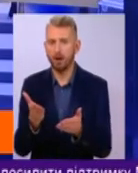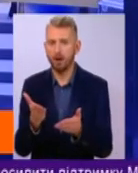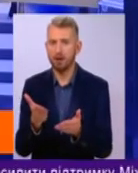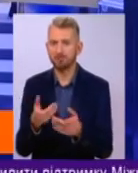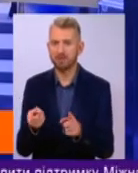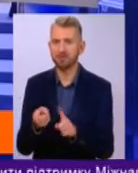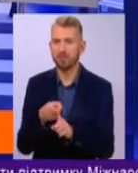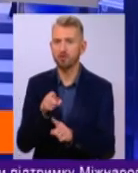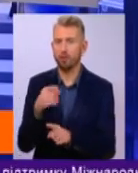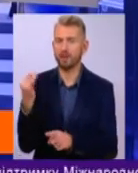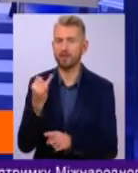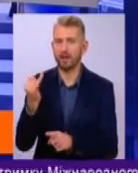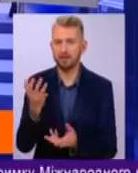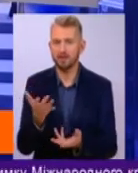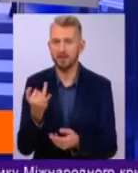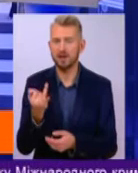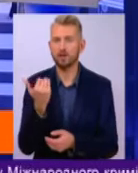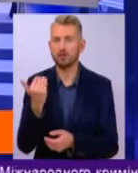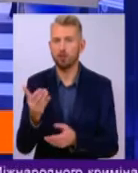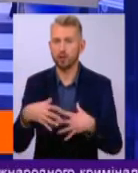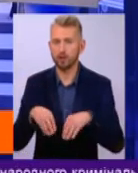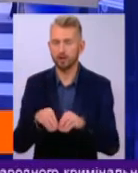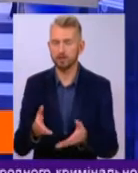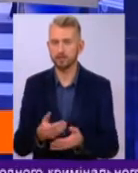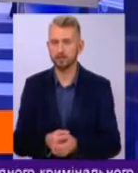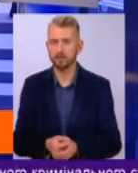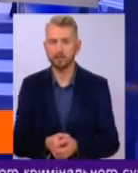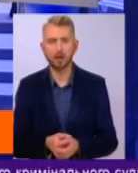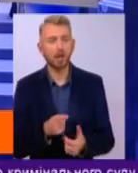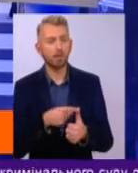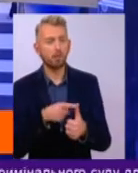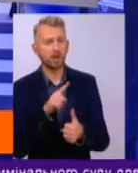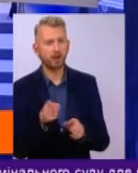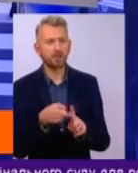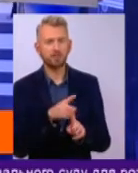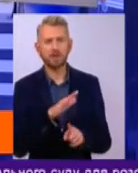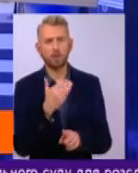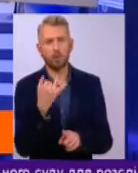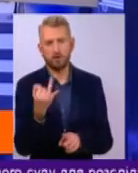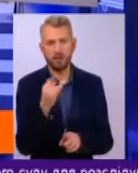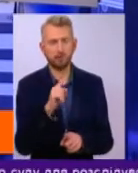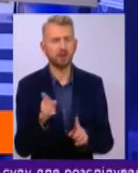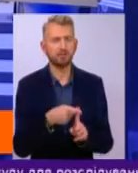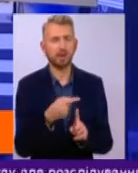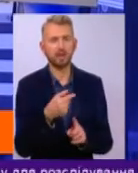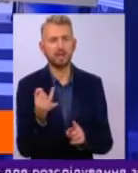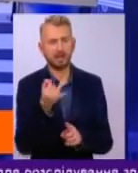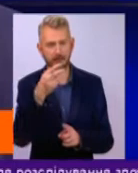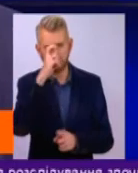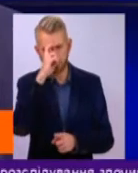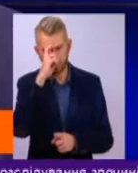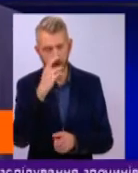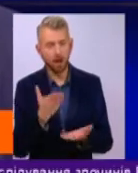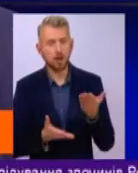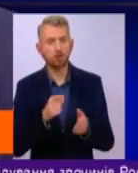якраз його інтереси, ну, принаймні, інтереси його родини. Ну, по-перше, вона зачіпає не його інтереси, вона зачіпає інтереси держави.